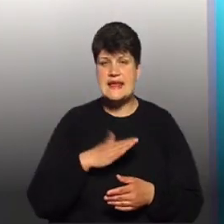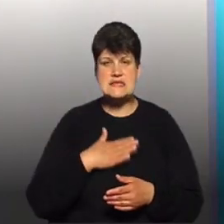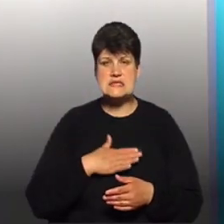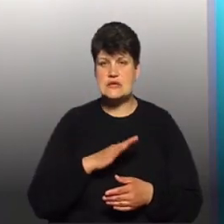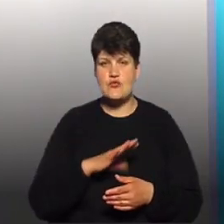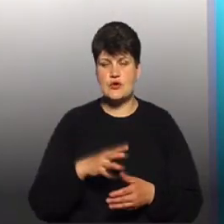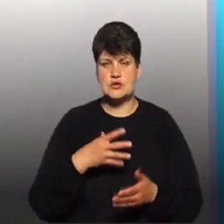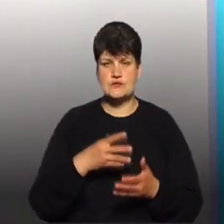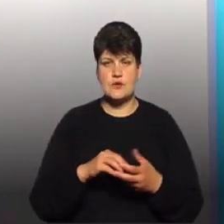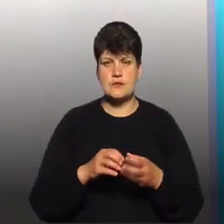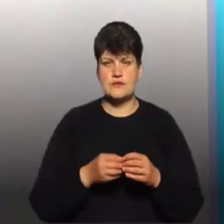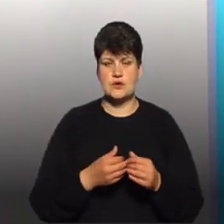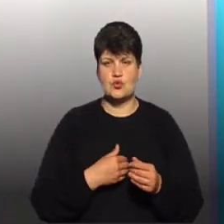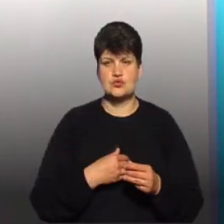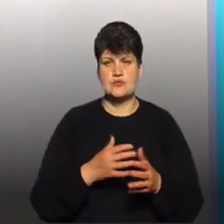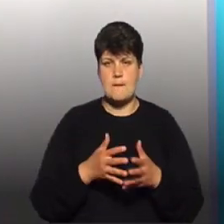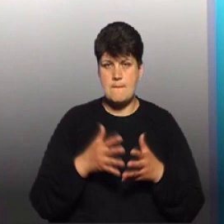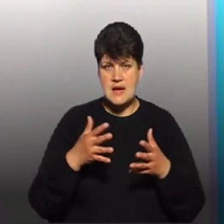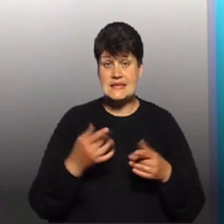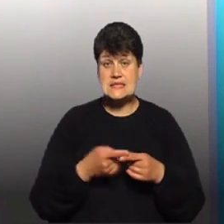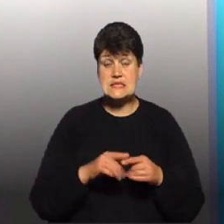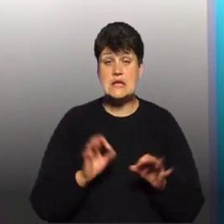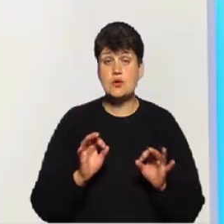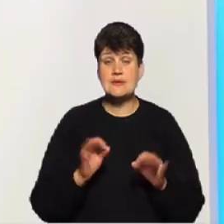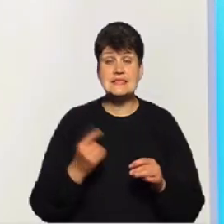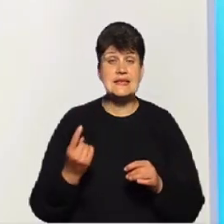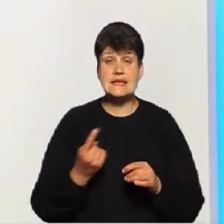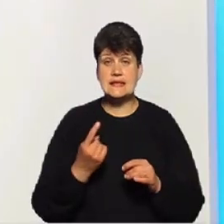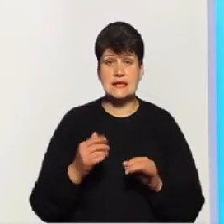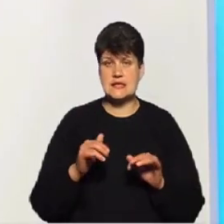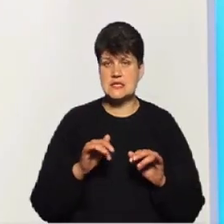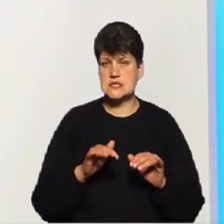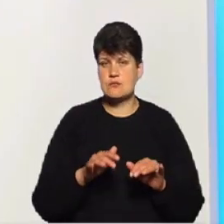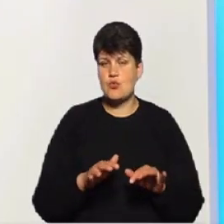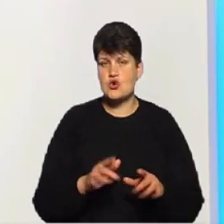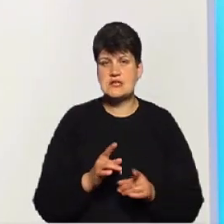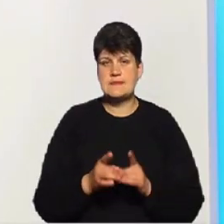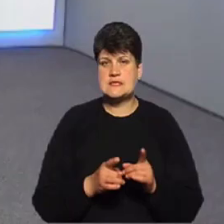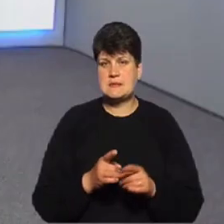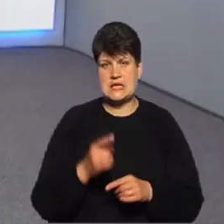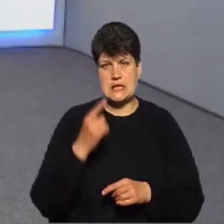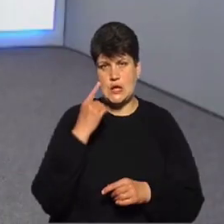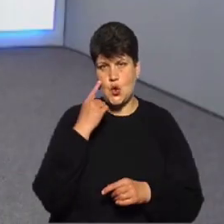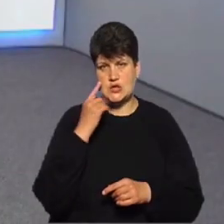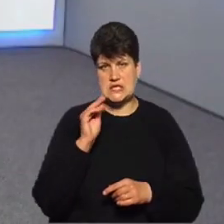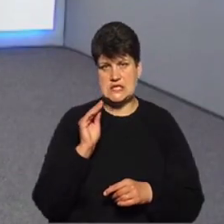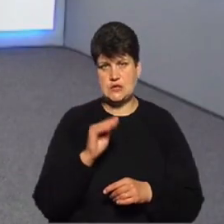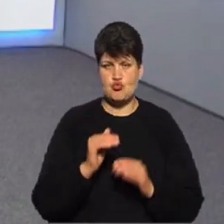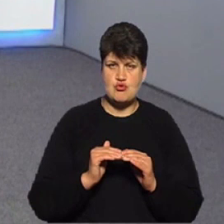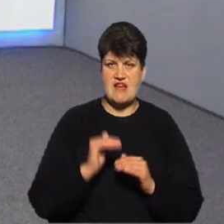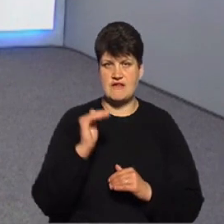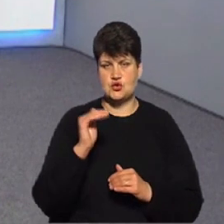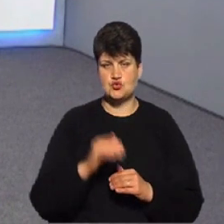прагнуть максимум, це нормально. Це єдиний спосіб, скажімо, змінити оцінку на вищу. Так, так